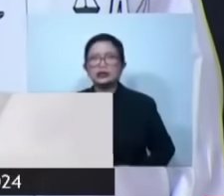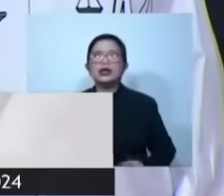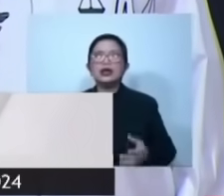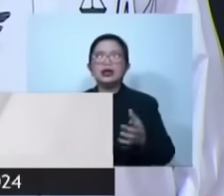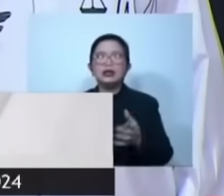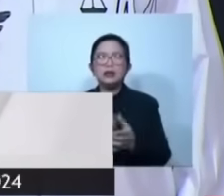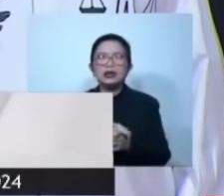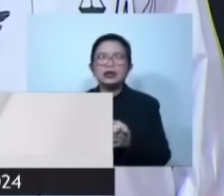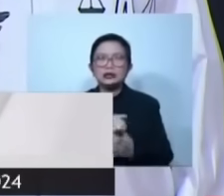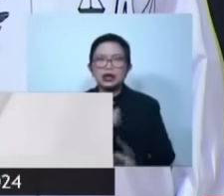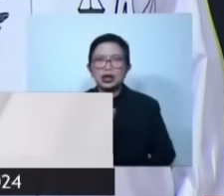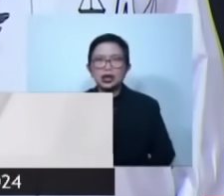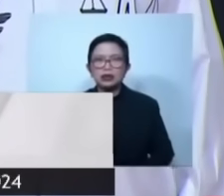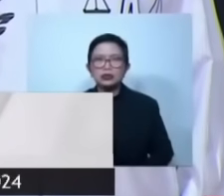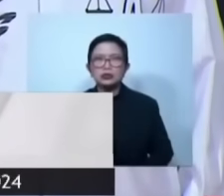Indonesia